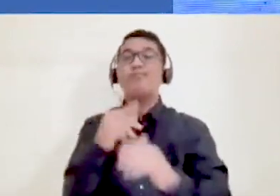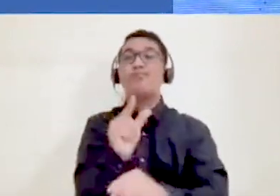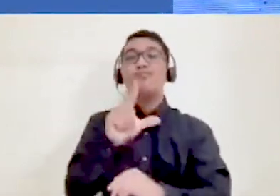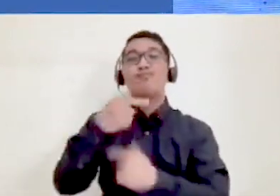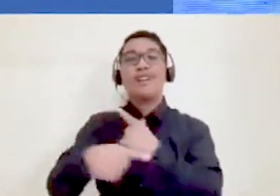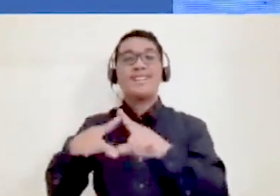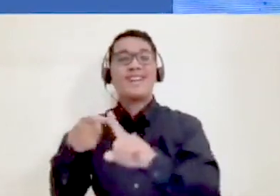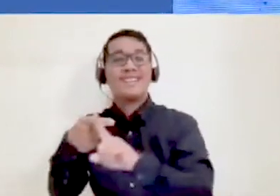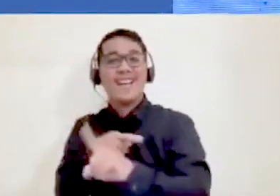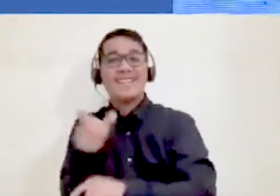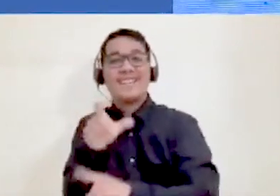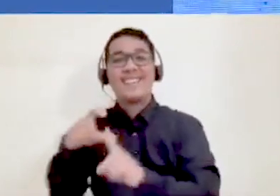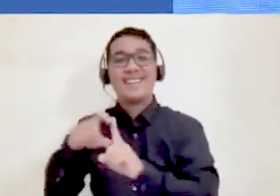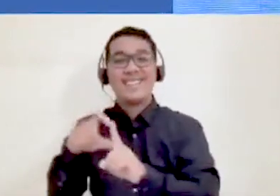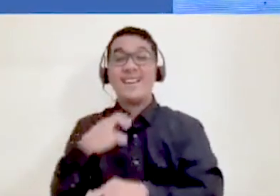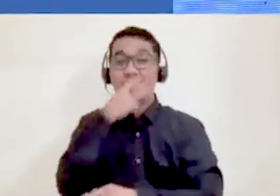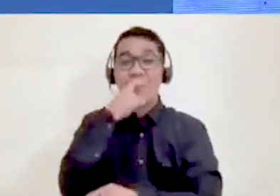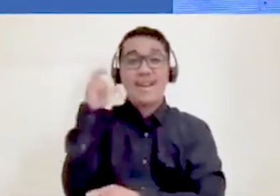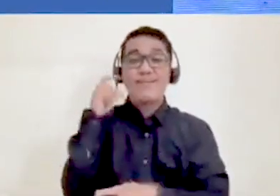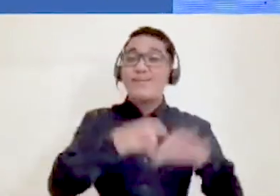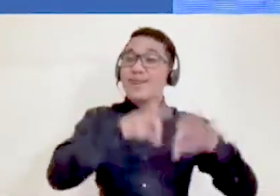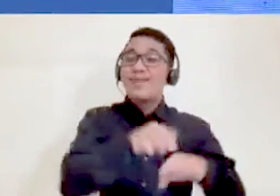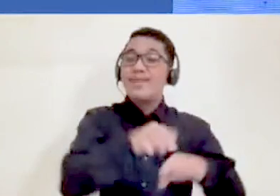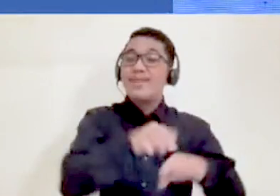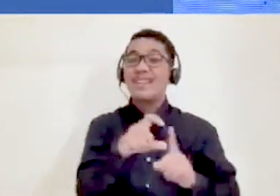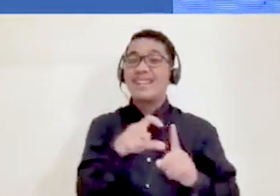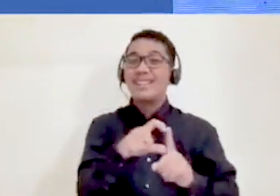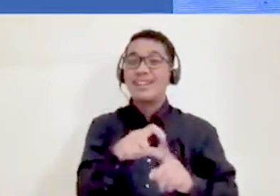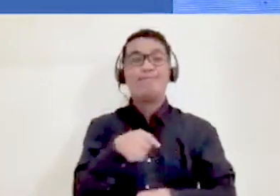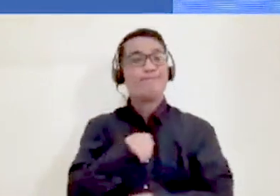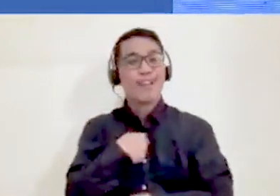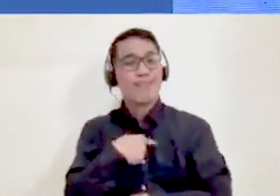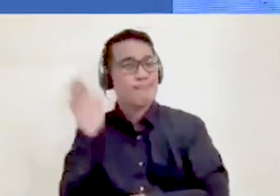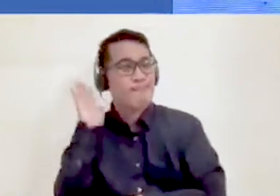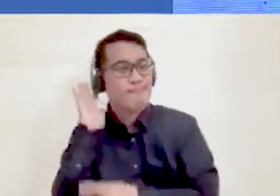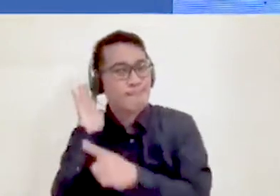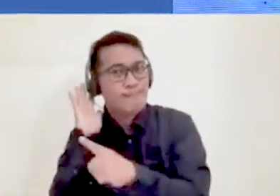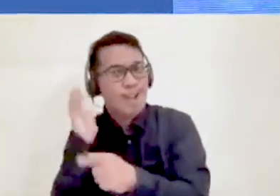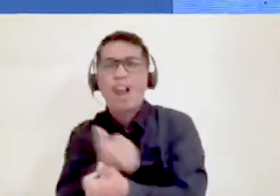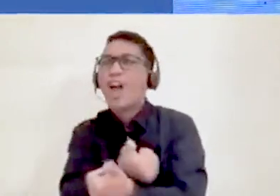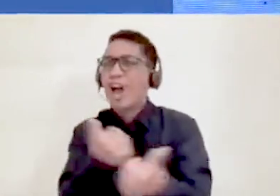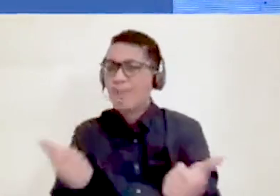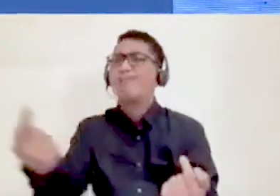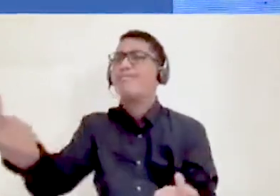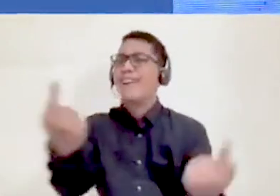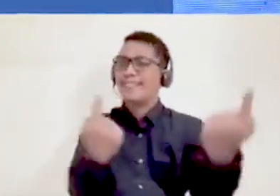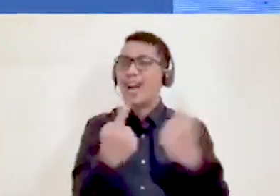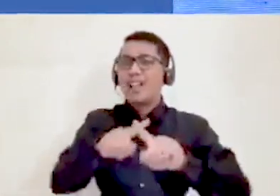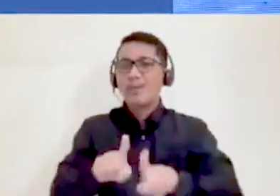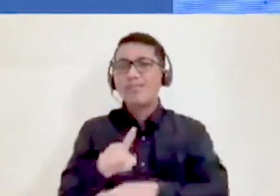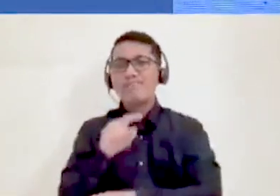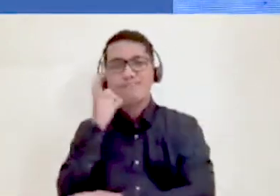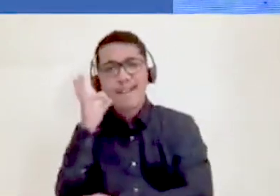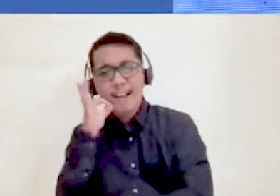Bapak Ibu manajemen katadata yang Saya dengar tadi cukup lengkap hadir ya tetapi mohon maaf tidak bisa